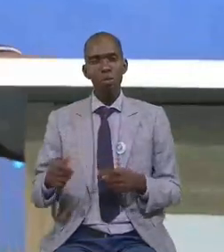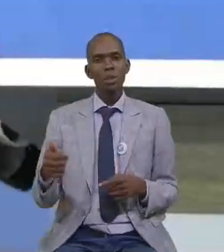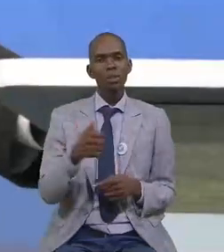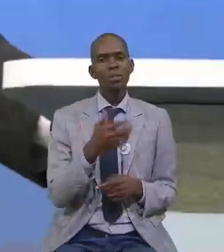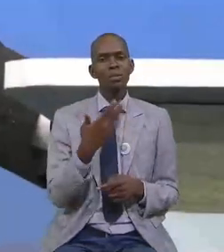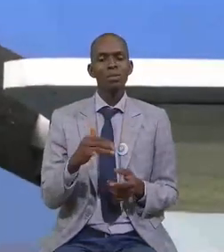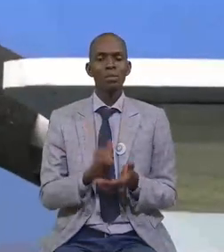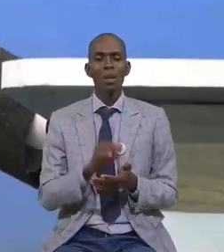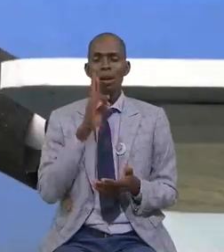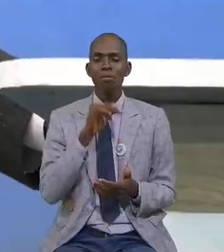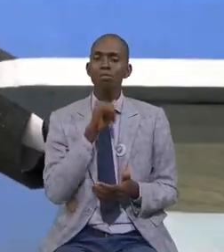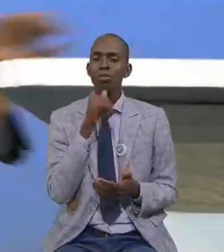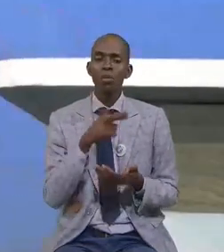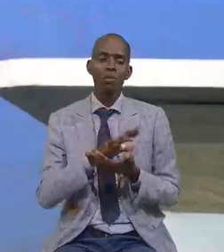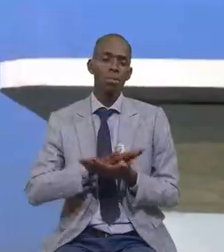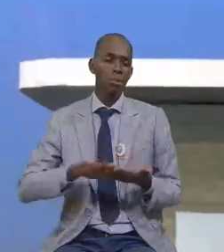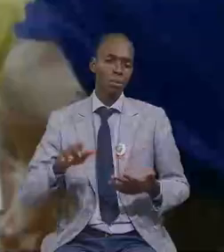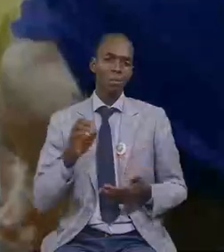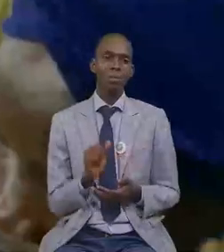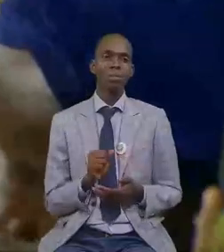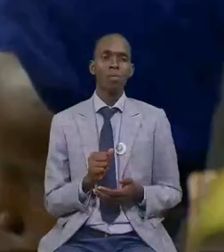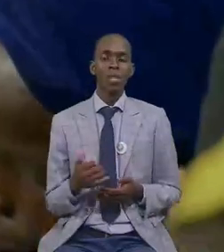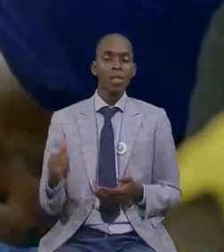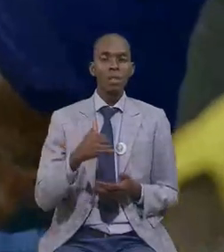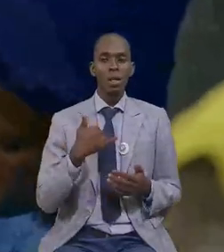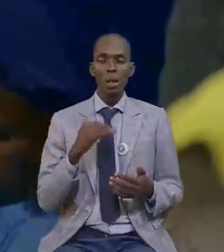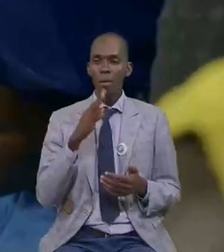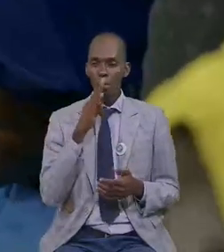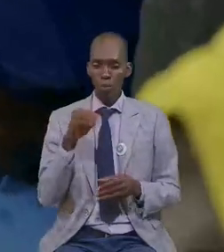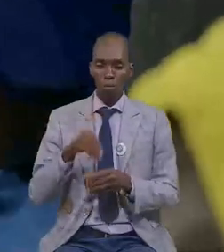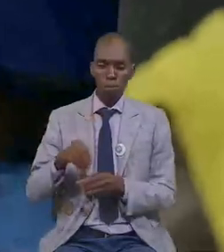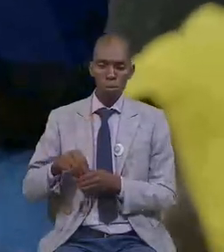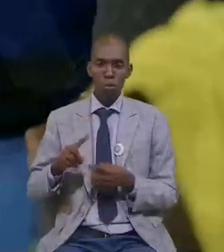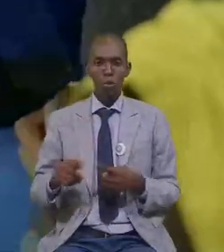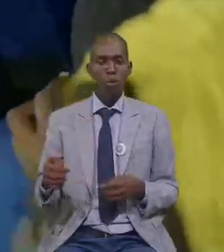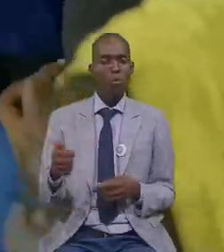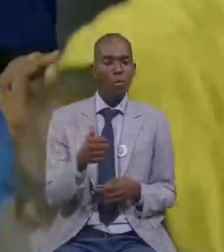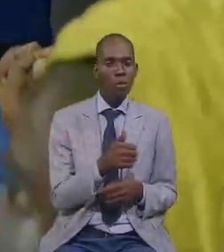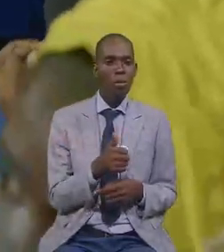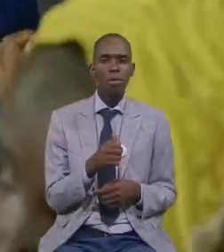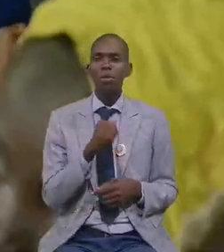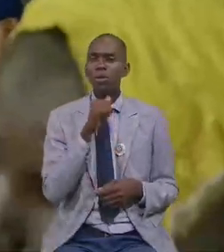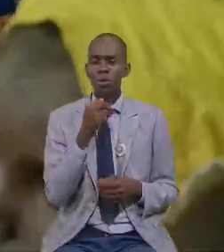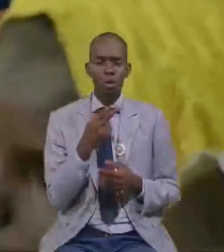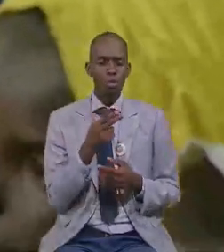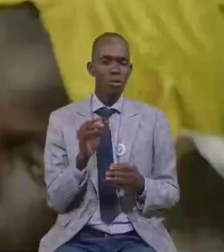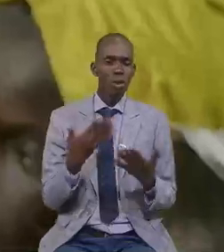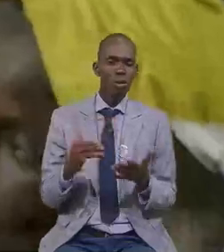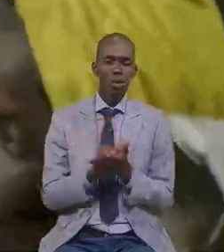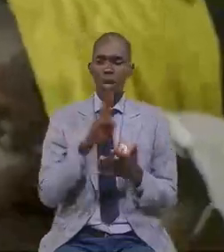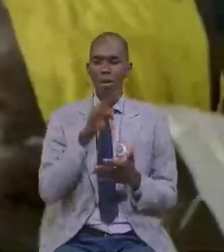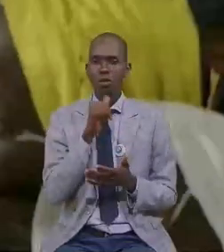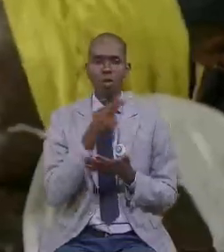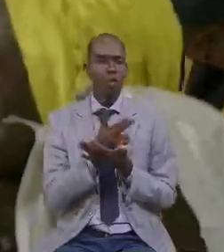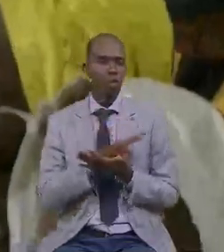semaient selon l'injustice. Ils semaient selon l'impiété.